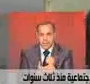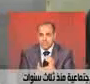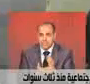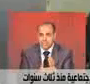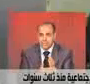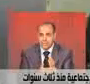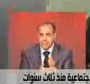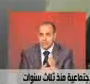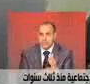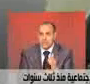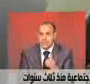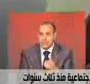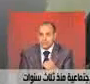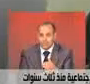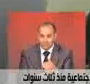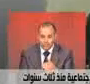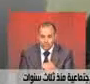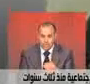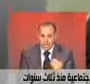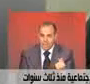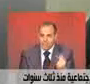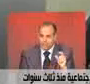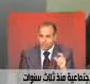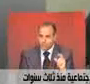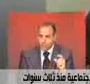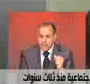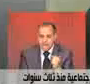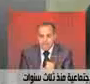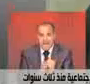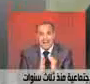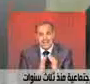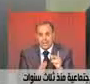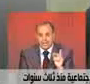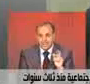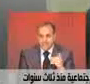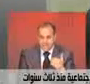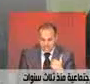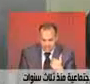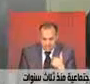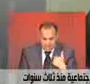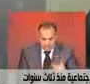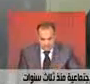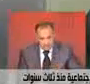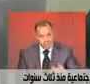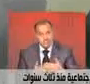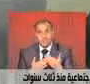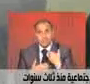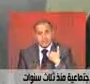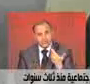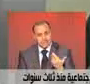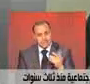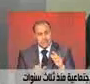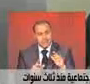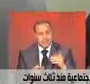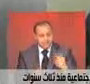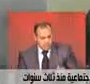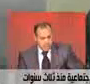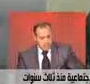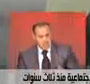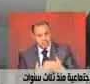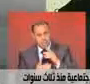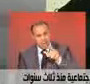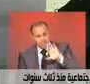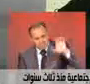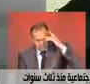ندفعوا اشطر معناها الواحد البنك الاسكان، احنا كون جا عندنا رانا بنينا وحدنا اللي عنده 17.5 مليون